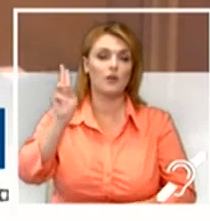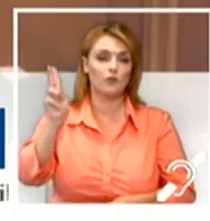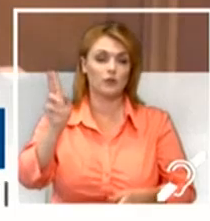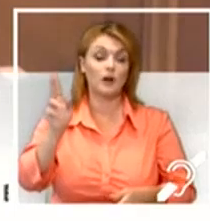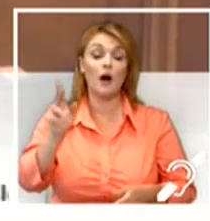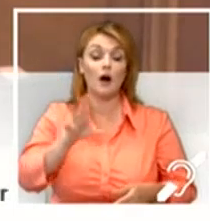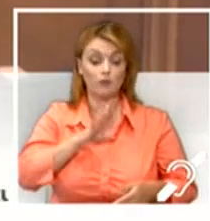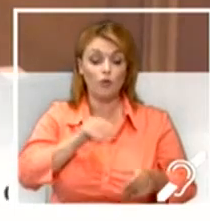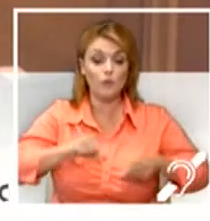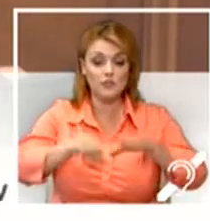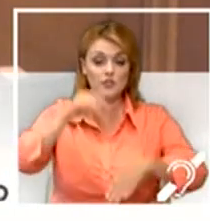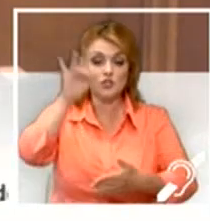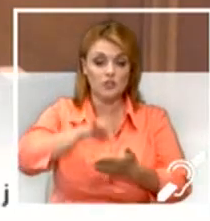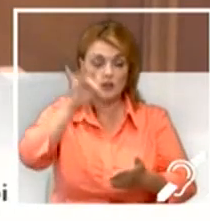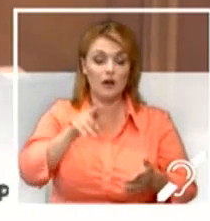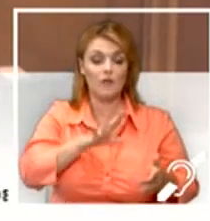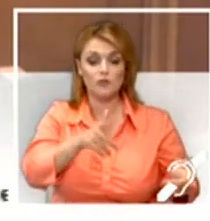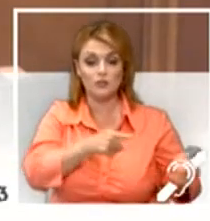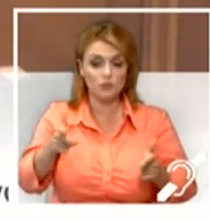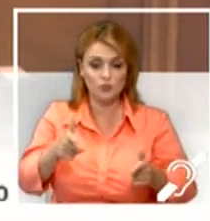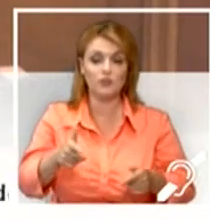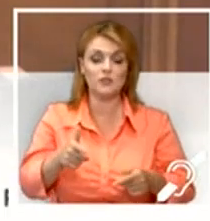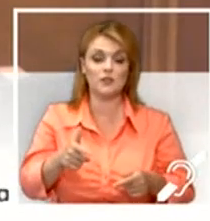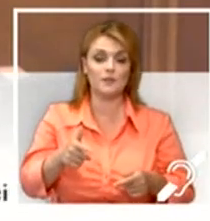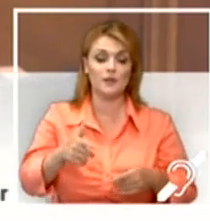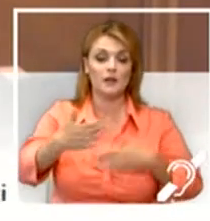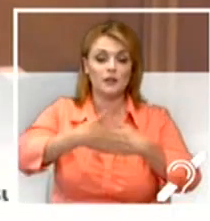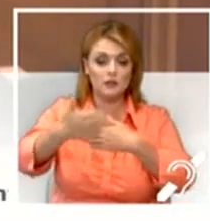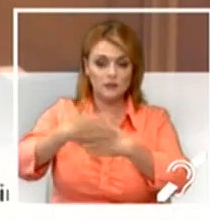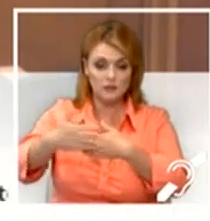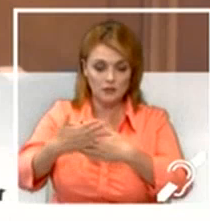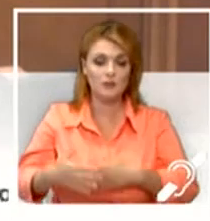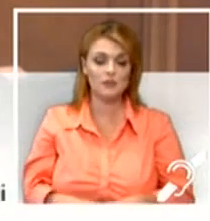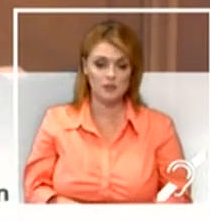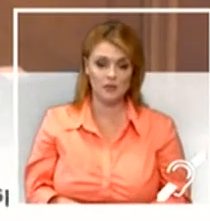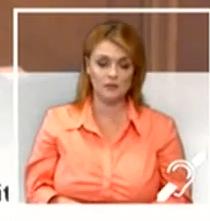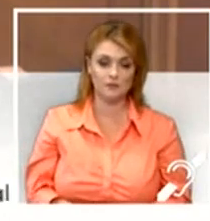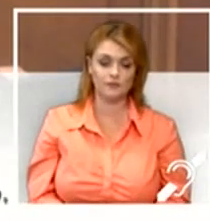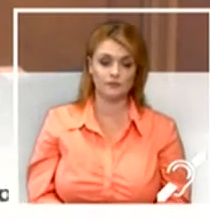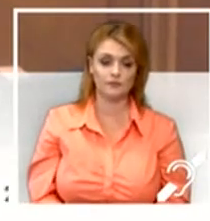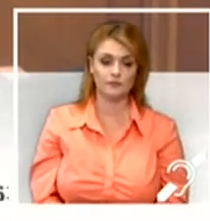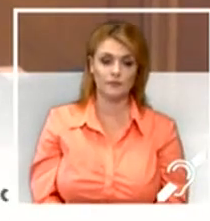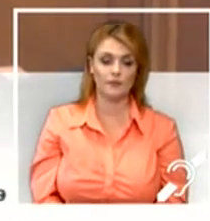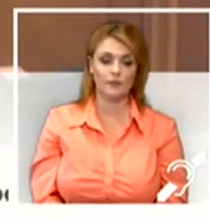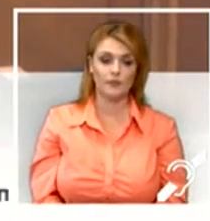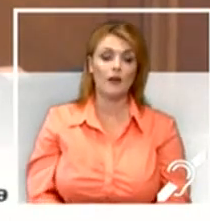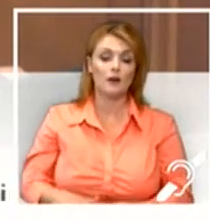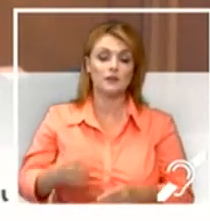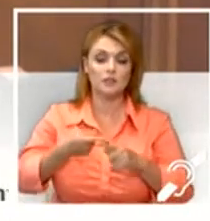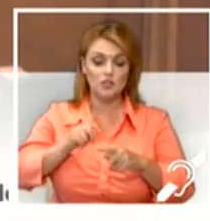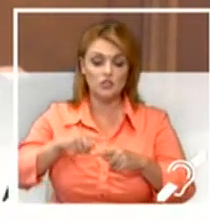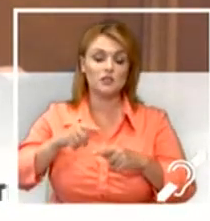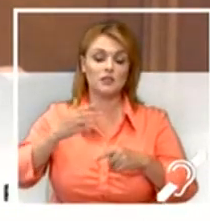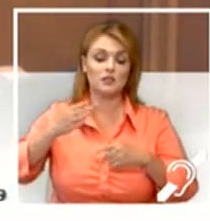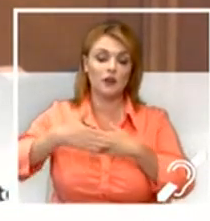întocmite 20 procese verbale de contravenție. Dintre acestea, în 7 cazuri, instanța de judecată a recunoscut vinovăția